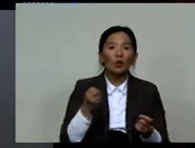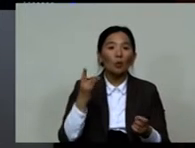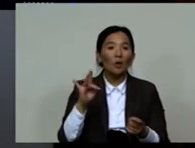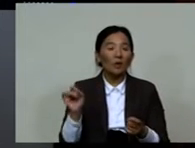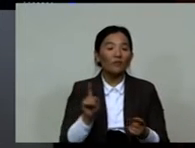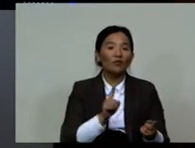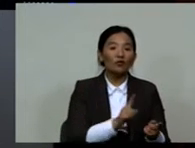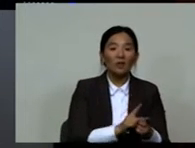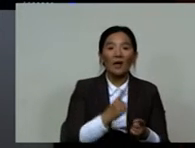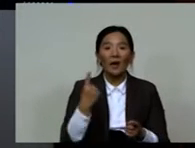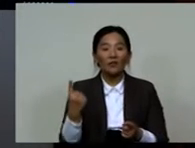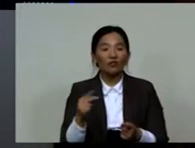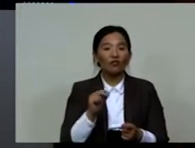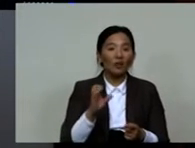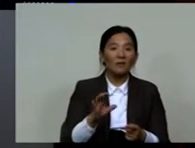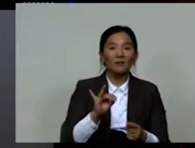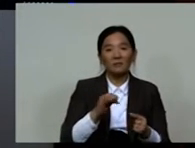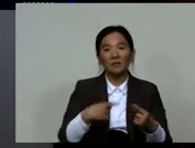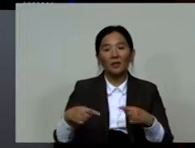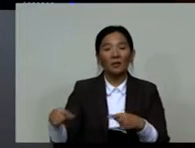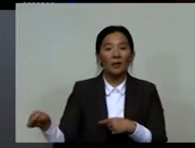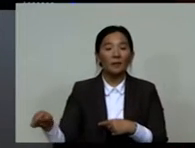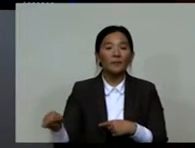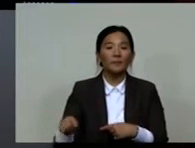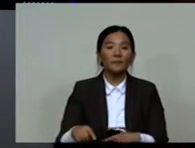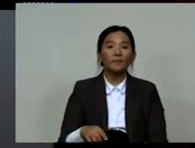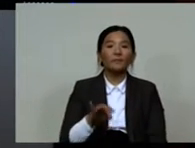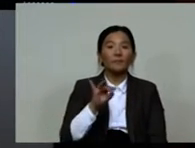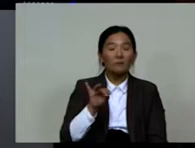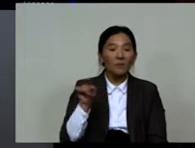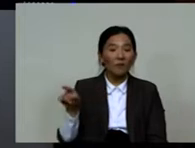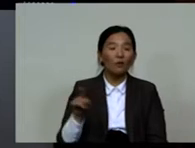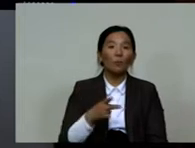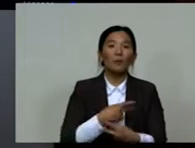раз встречается один час и так далее. Вот у нас